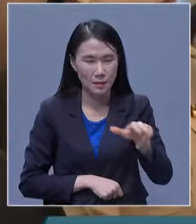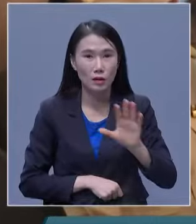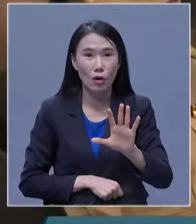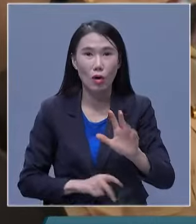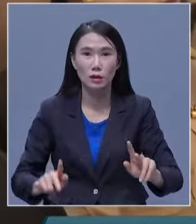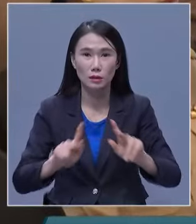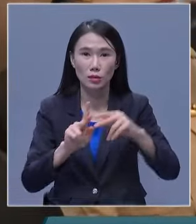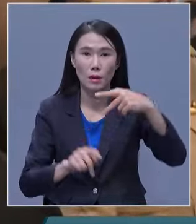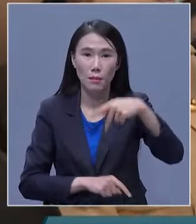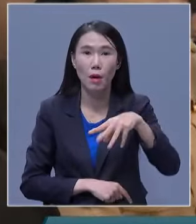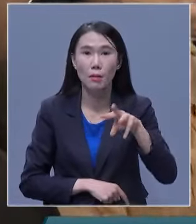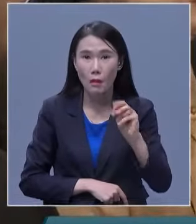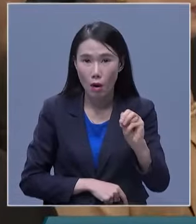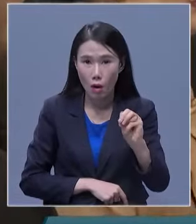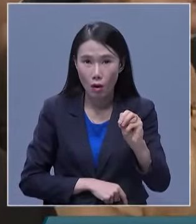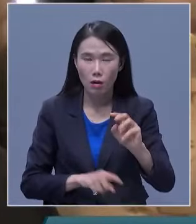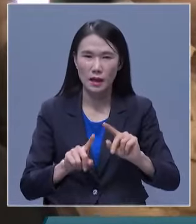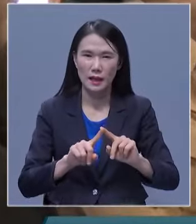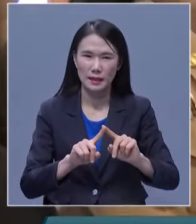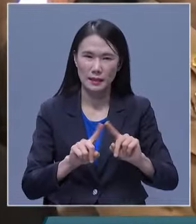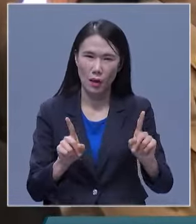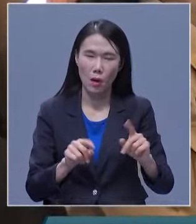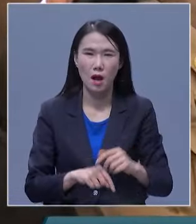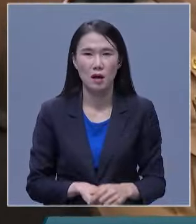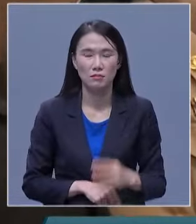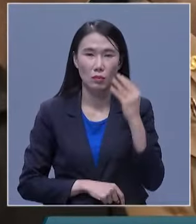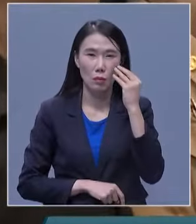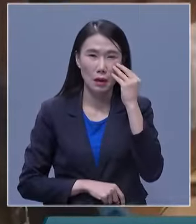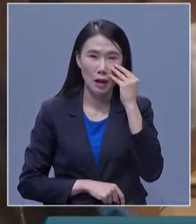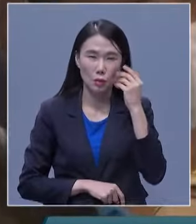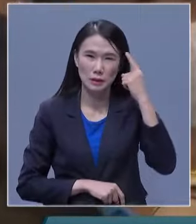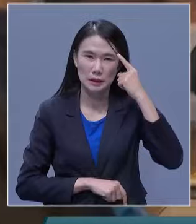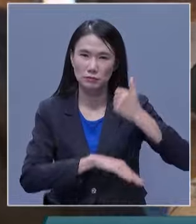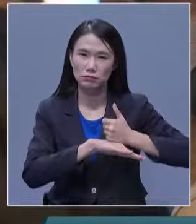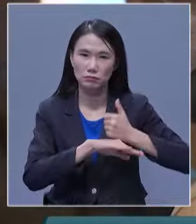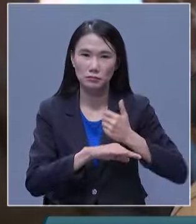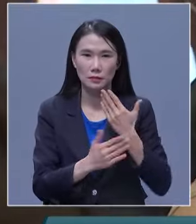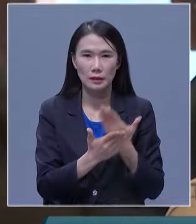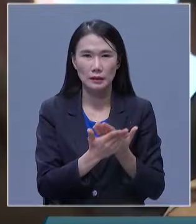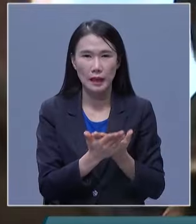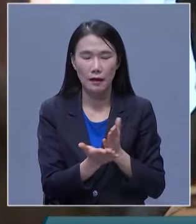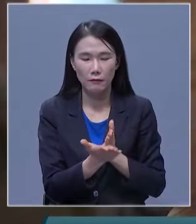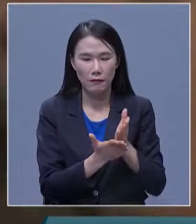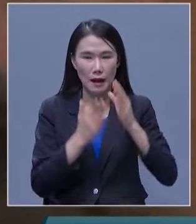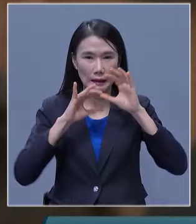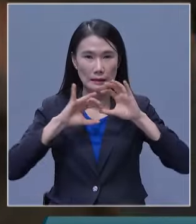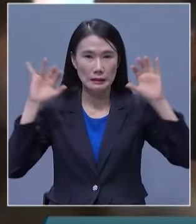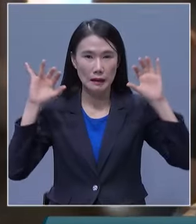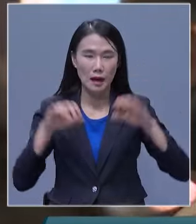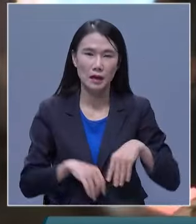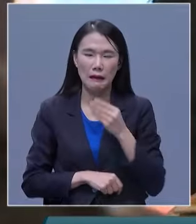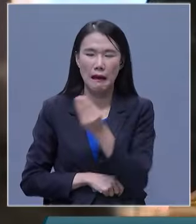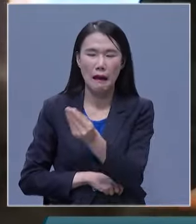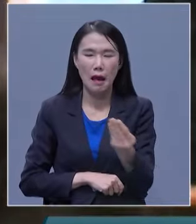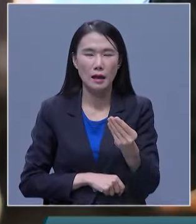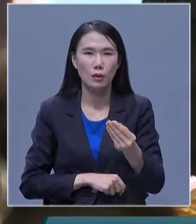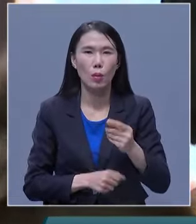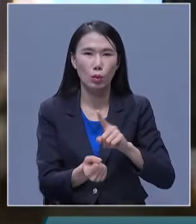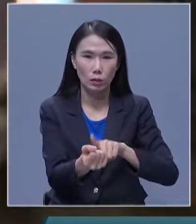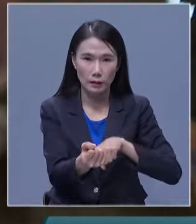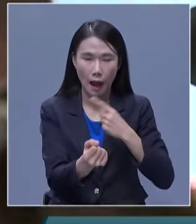พม.นะคะคุณผู้ชมแต่ถ้ารัฐมนตรีมองว่าจะรอเงินจากราชการเนี่ยอาจจะล่าช้าก็เลยสั่ง